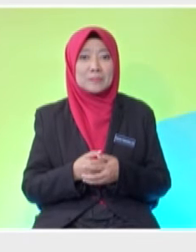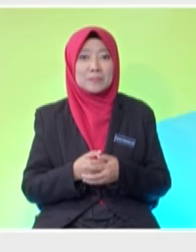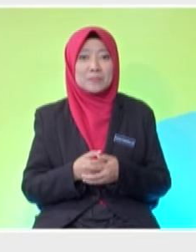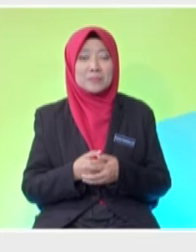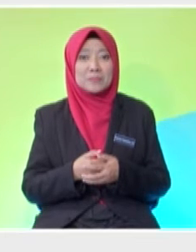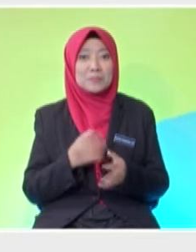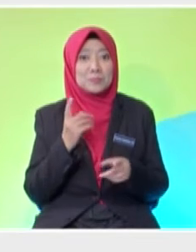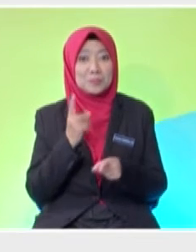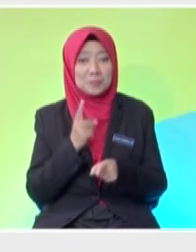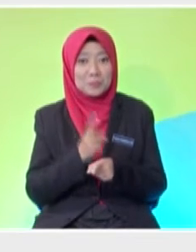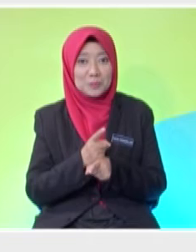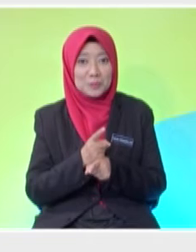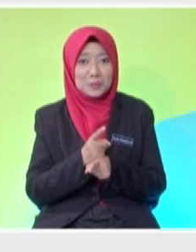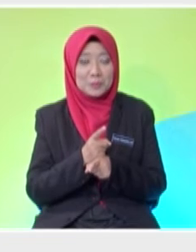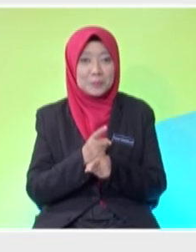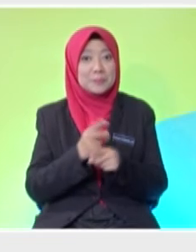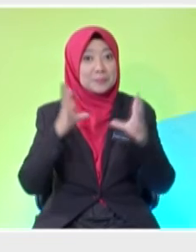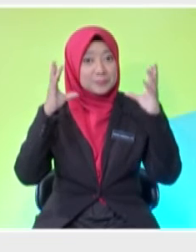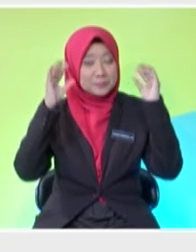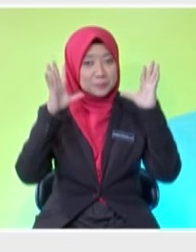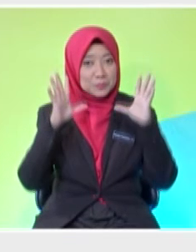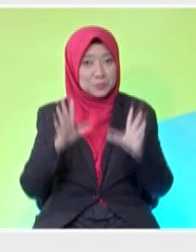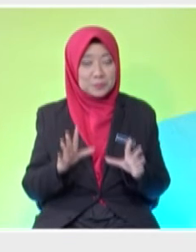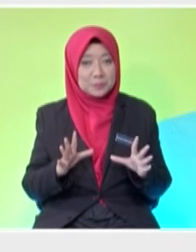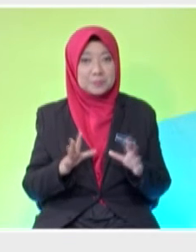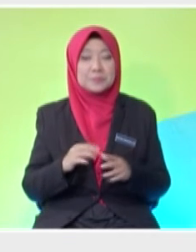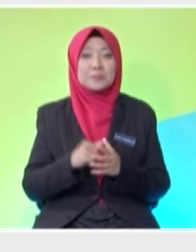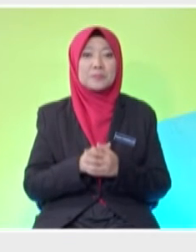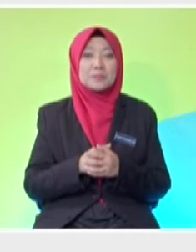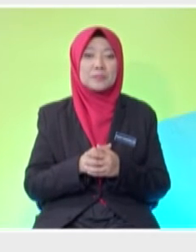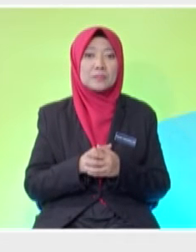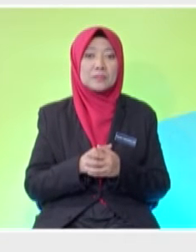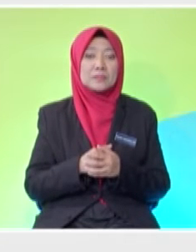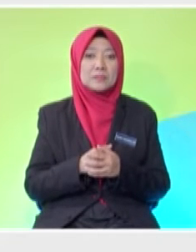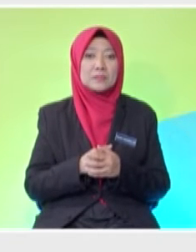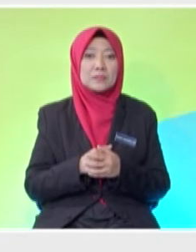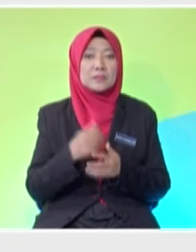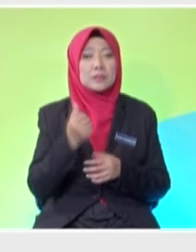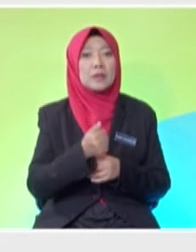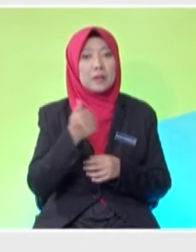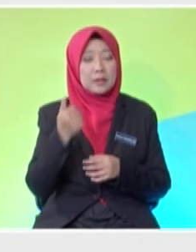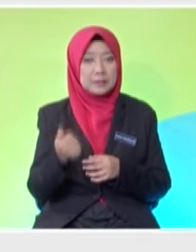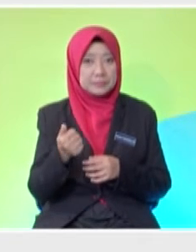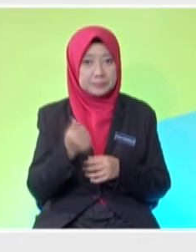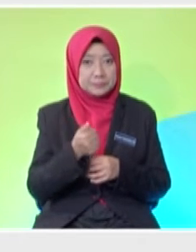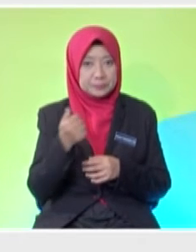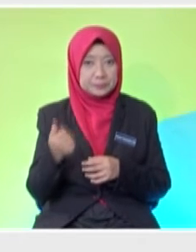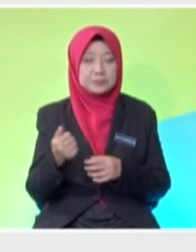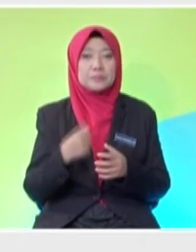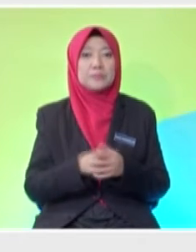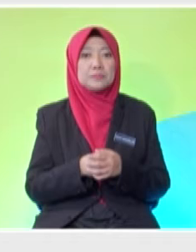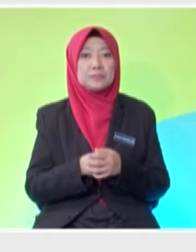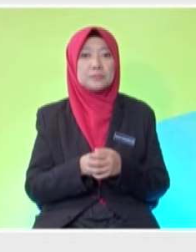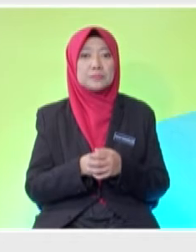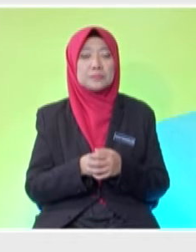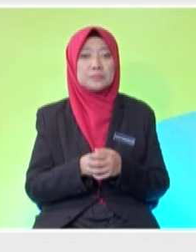Betul ke Okey. cikgu? Betul. Okey, jom. Silakan. Alatan dia, Okey. hidrometer, can cutter, plier ke